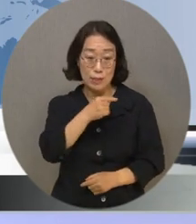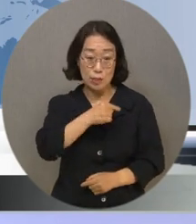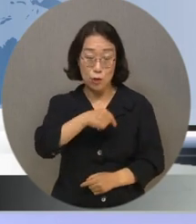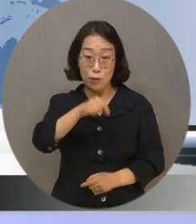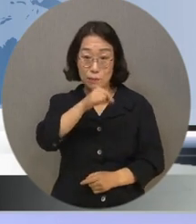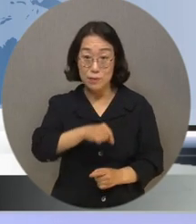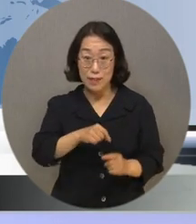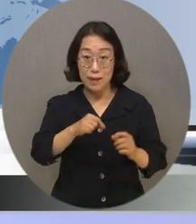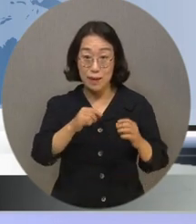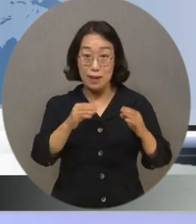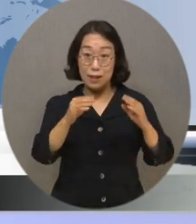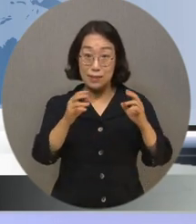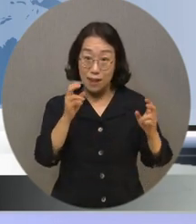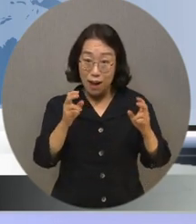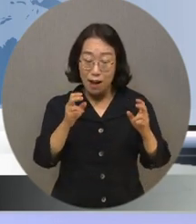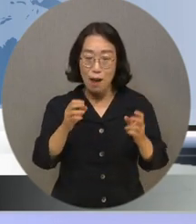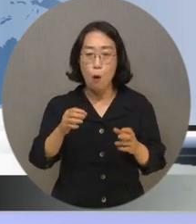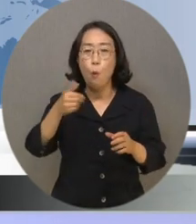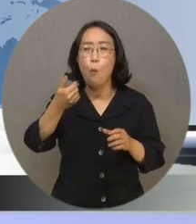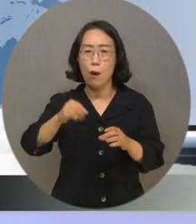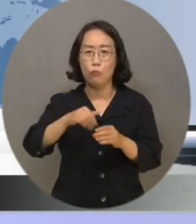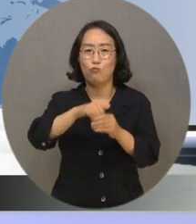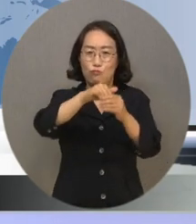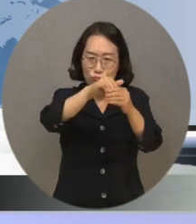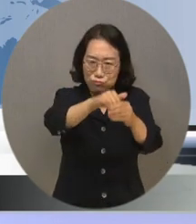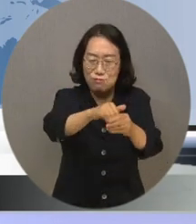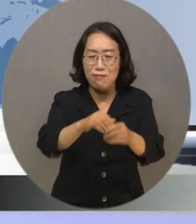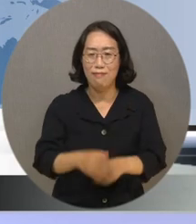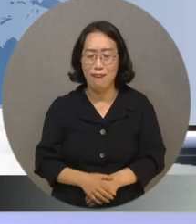봉투에 고이 담은 5만 원을 기부했습니다.